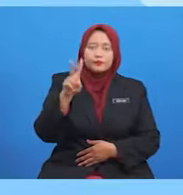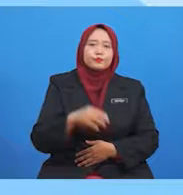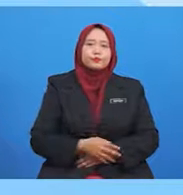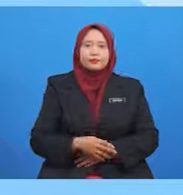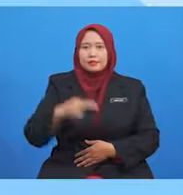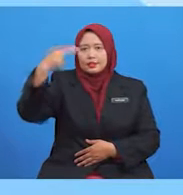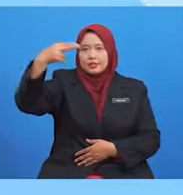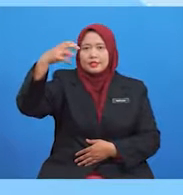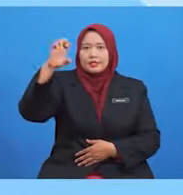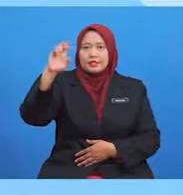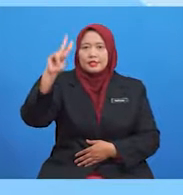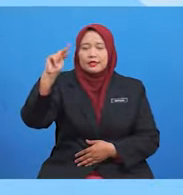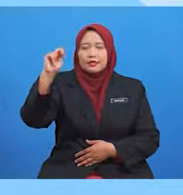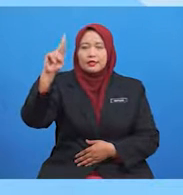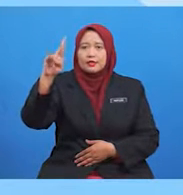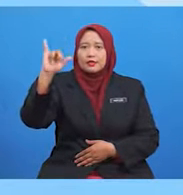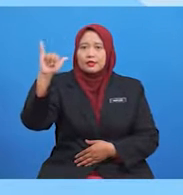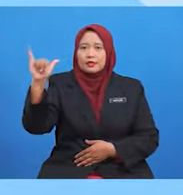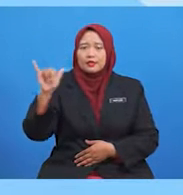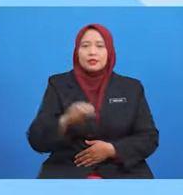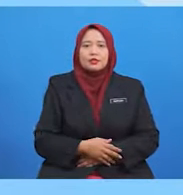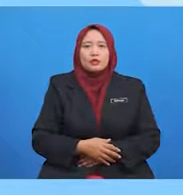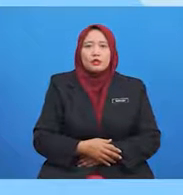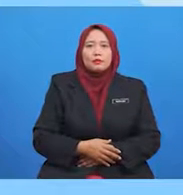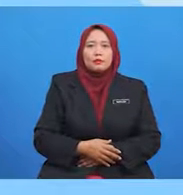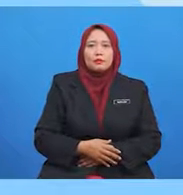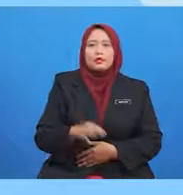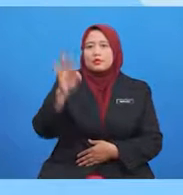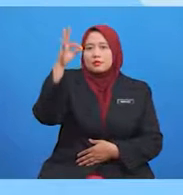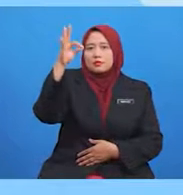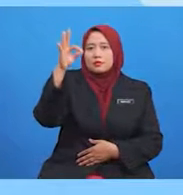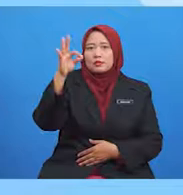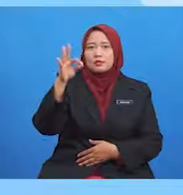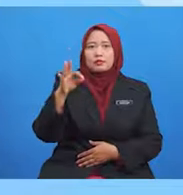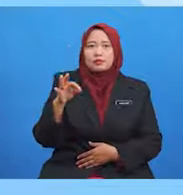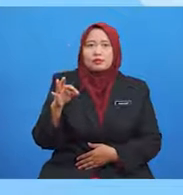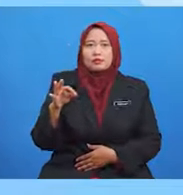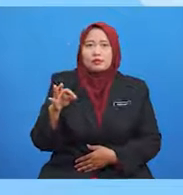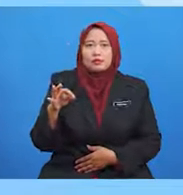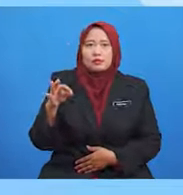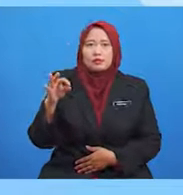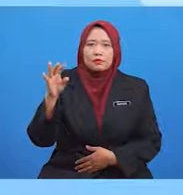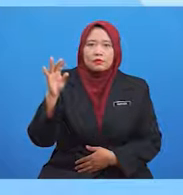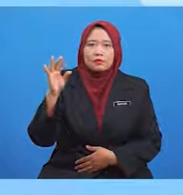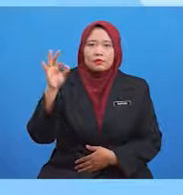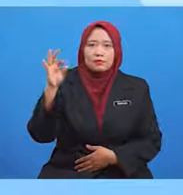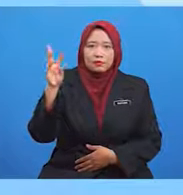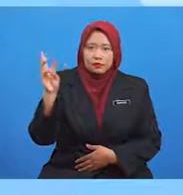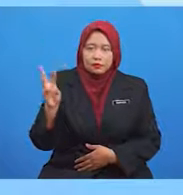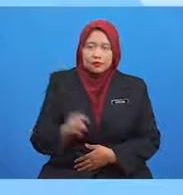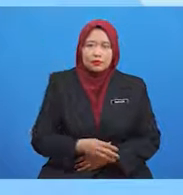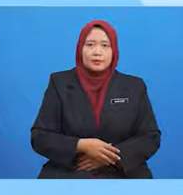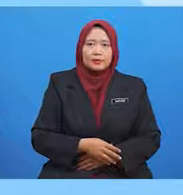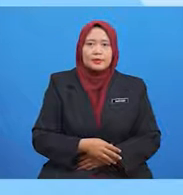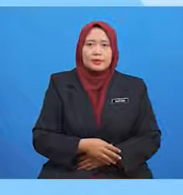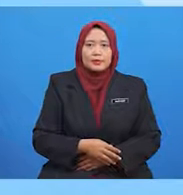Becquerel. Pada tahun 1896, Antoine Henry Becquerel, ahli